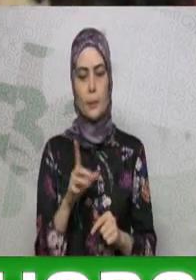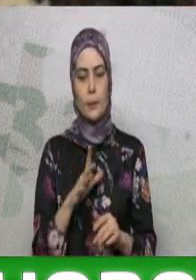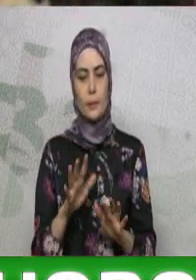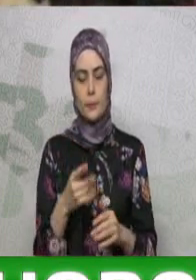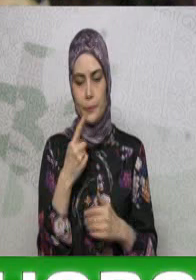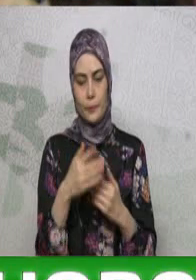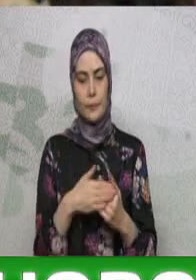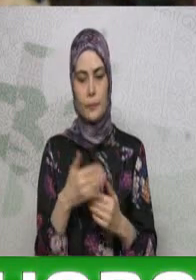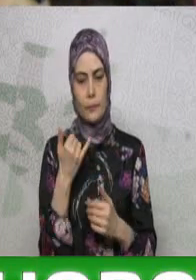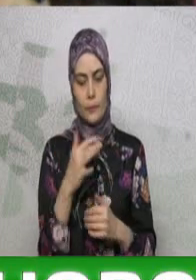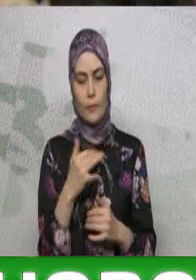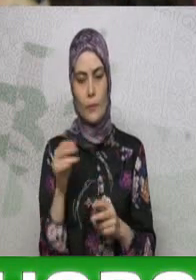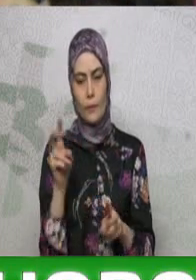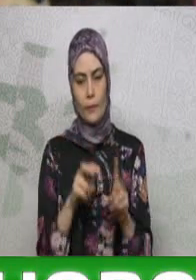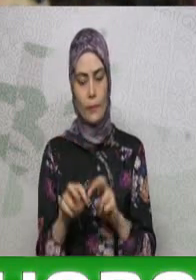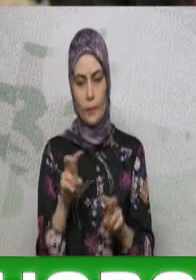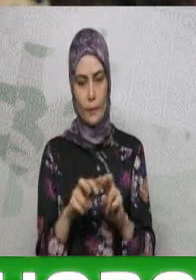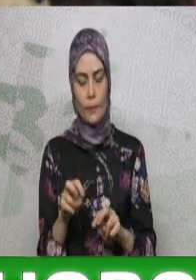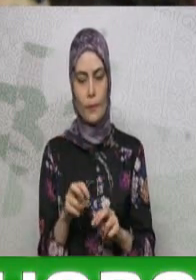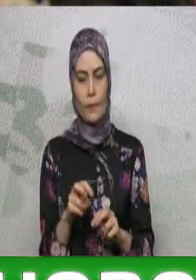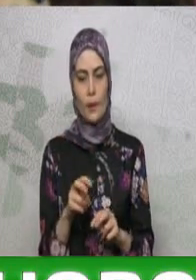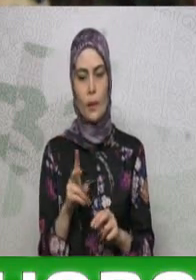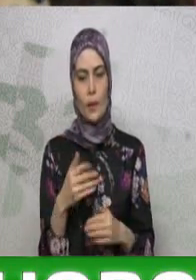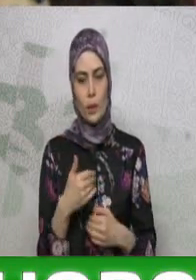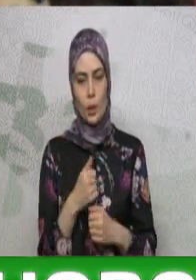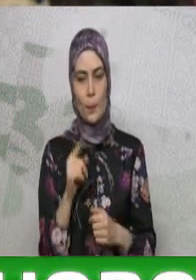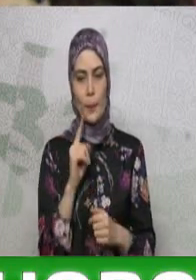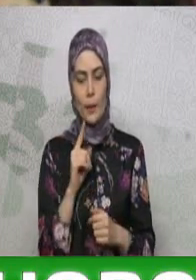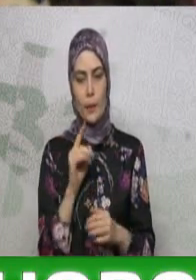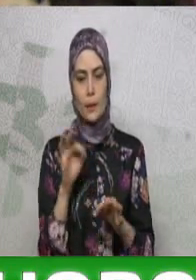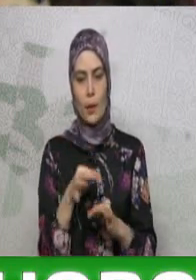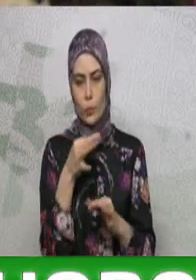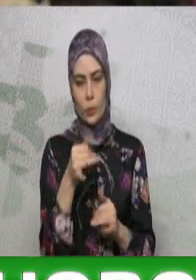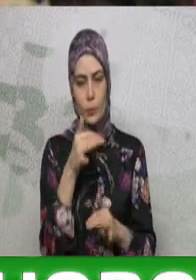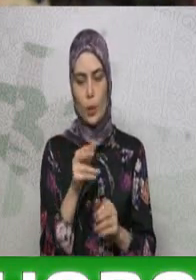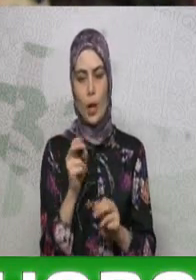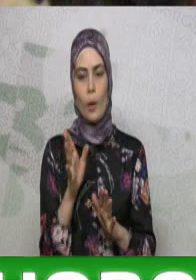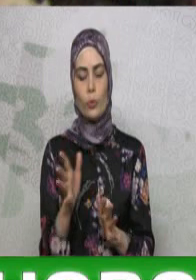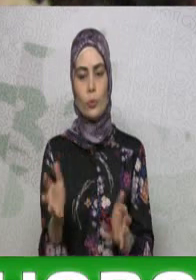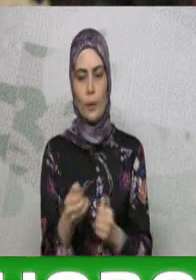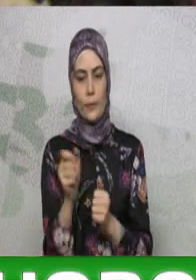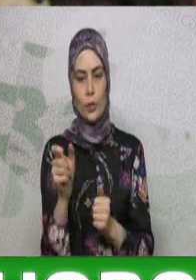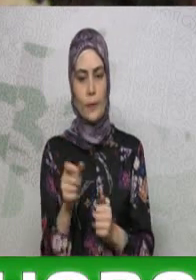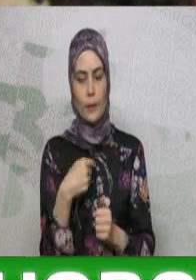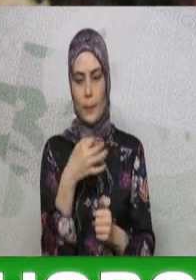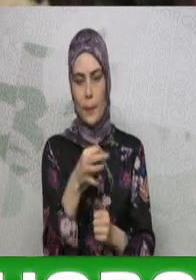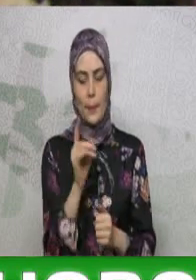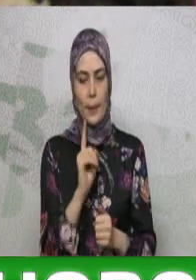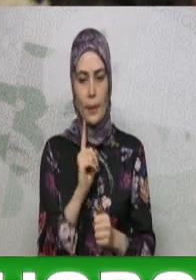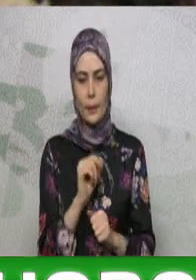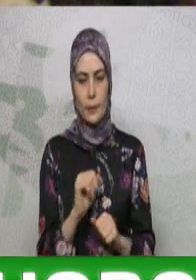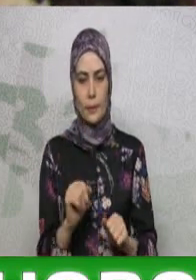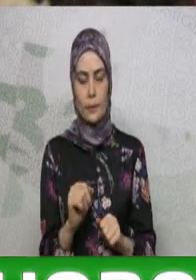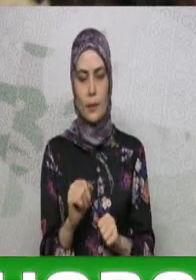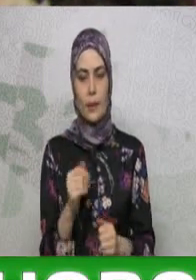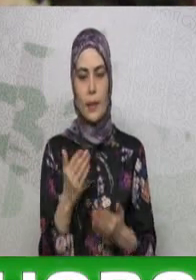на днях, проводятся следственно-оперативные мероприятия. К сожалению, я не могу пояснить, как мы будем ловить, что мы будем делать, есть ли